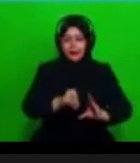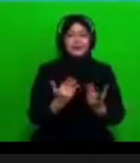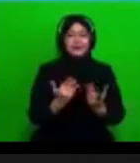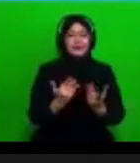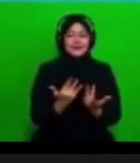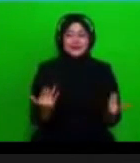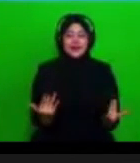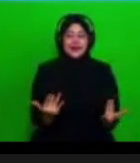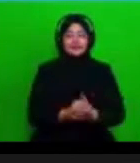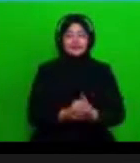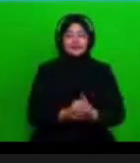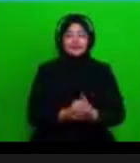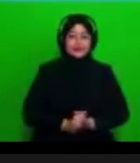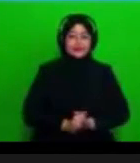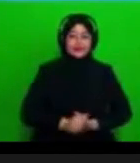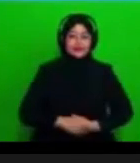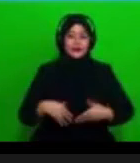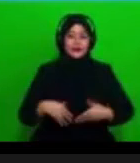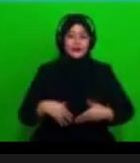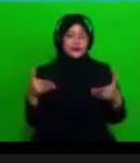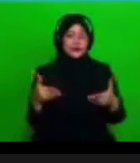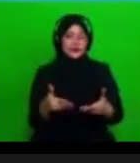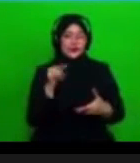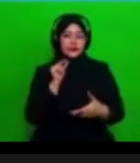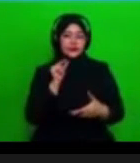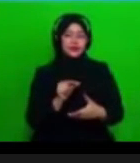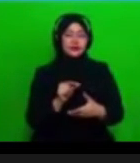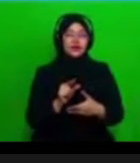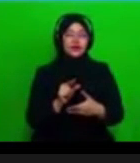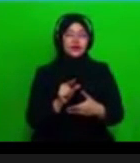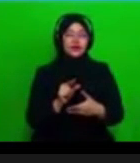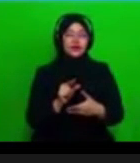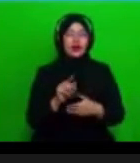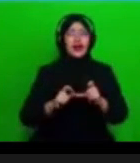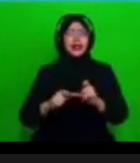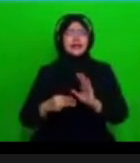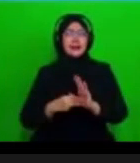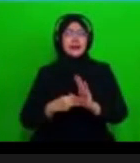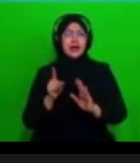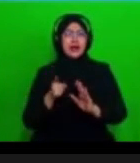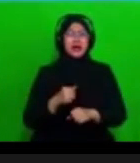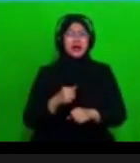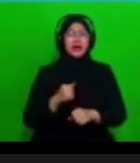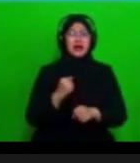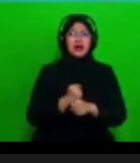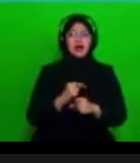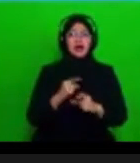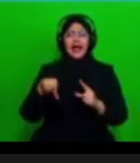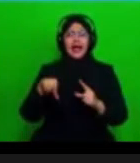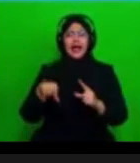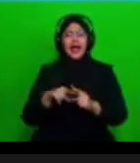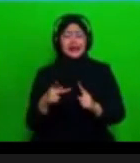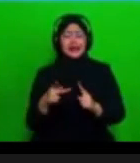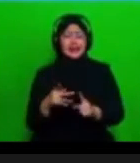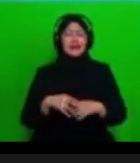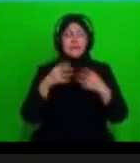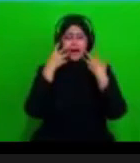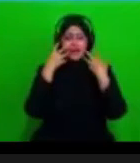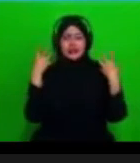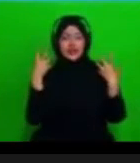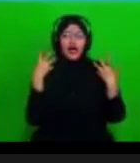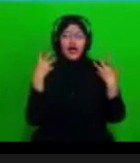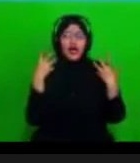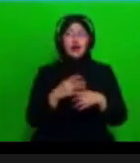Dan terutama organisasi yang rekam jejaknya baik, itu ada Gajah, ada Macan, ada Kijang ya.